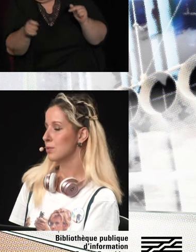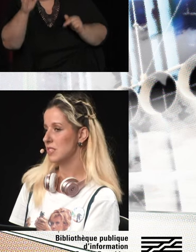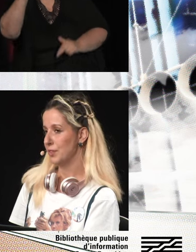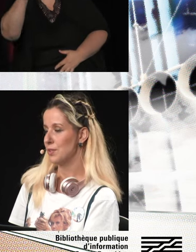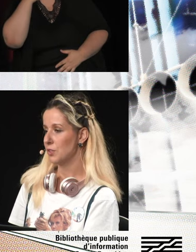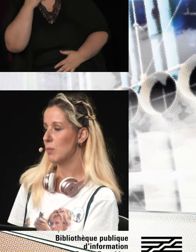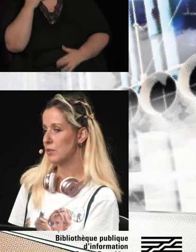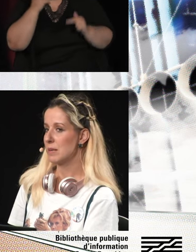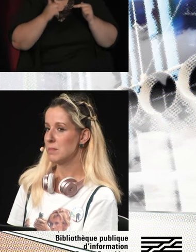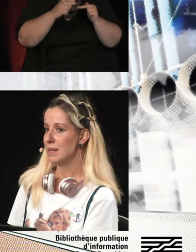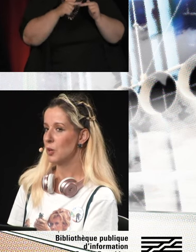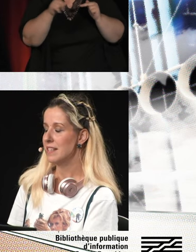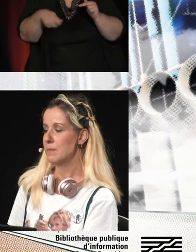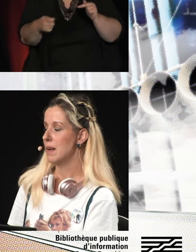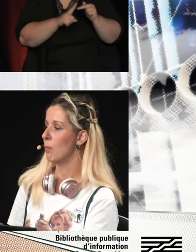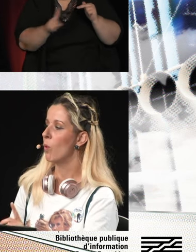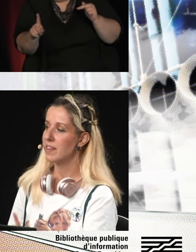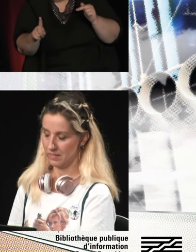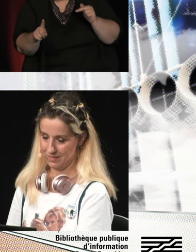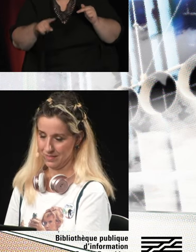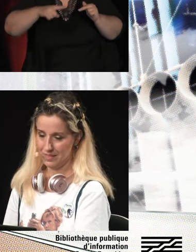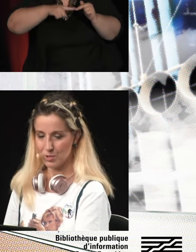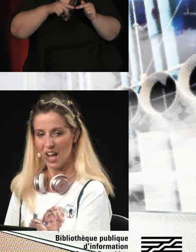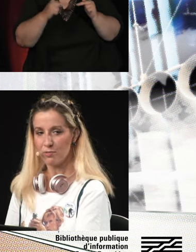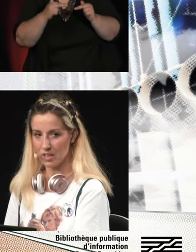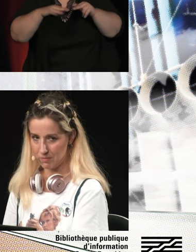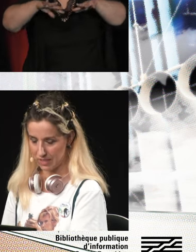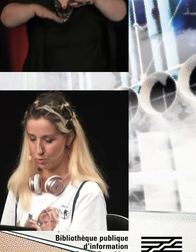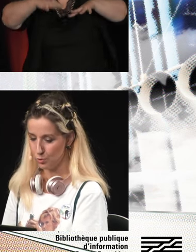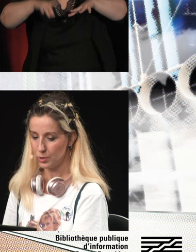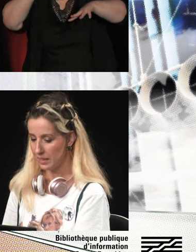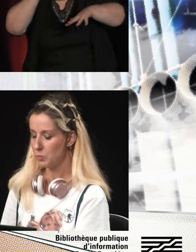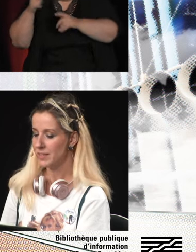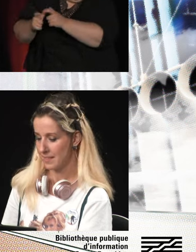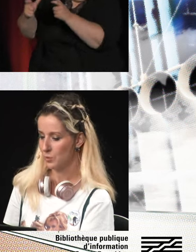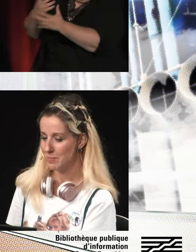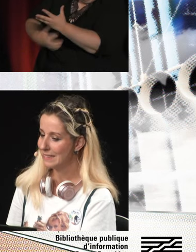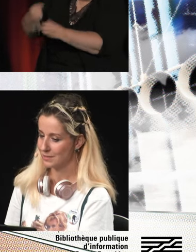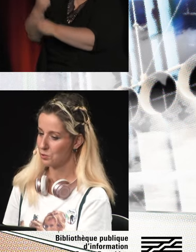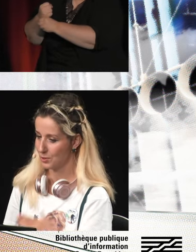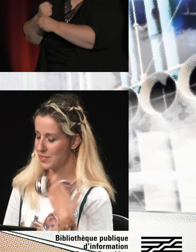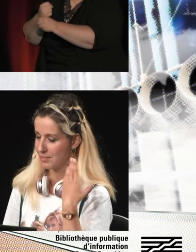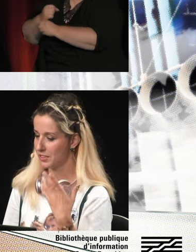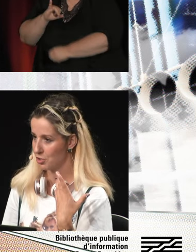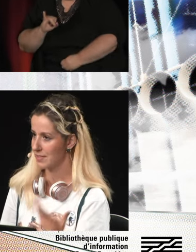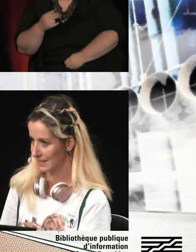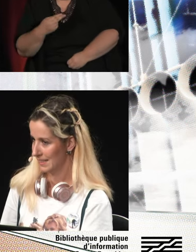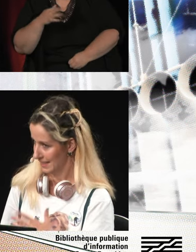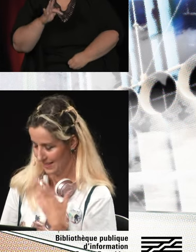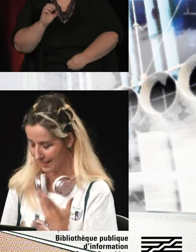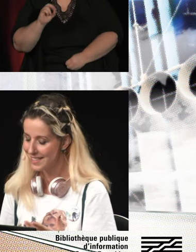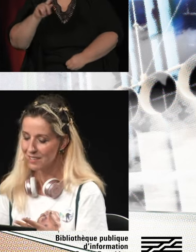le niveau de difficulté normal ne s'appelle même pas normal, il s'appelle moyen. Parce que Infogrames, qui est le studio qui a commis Tintin au Tibet, je pense, avait un